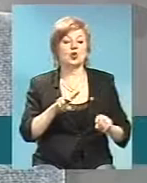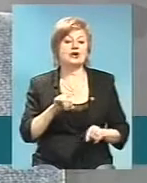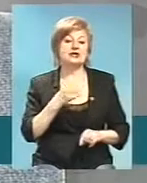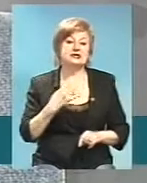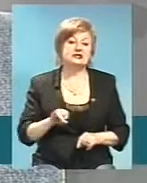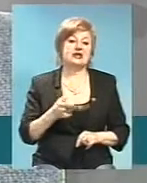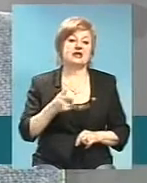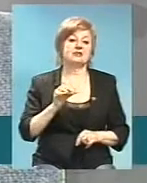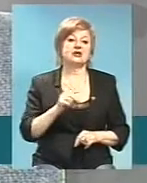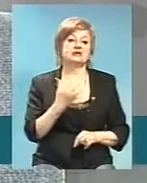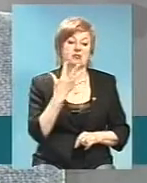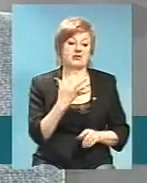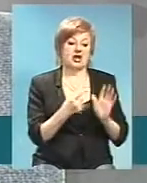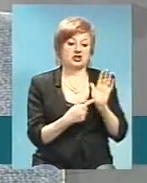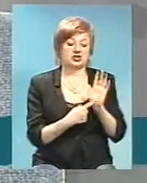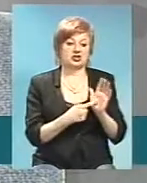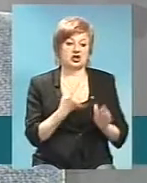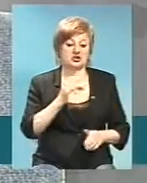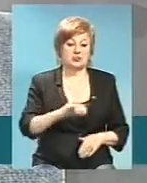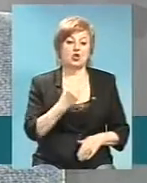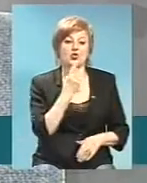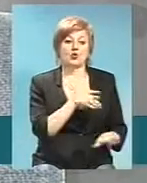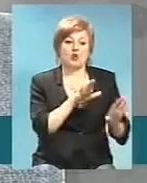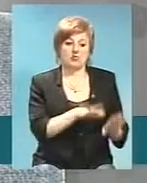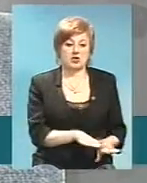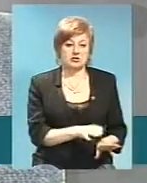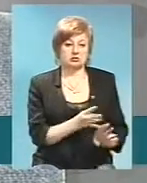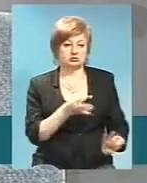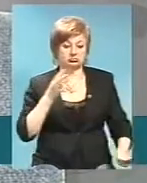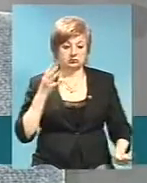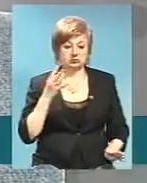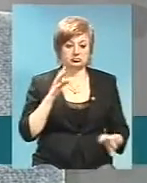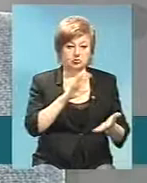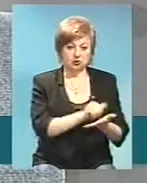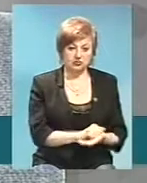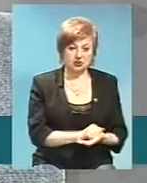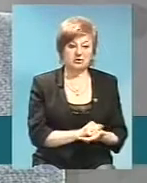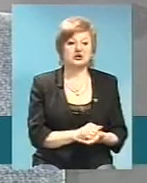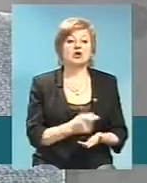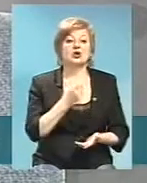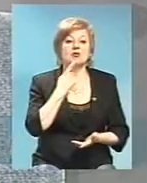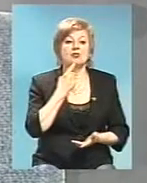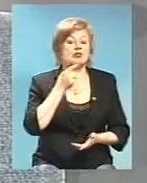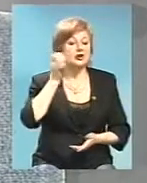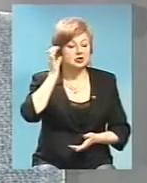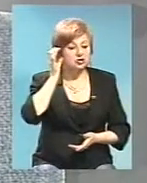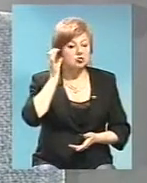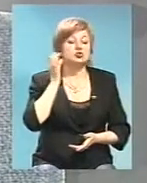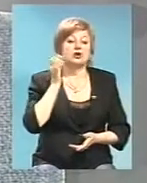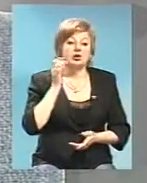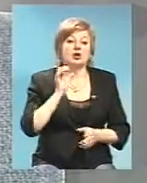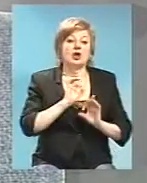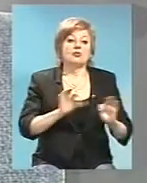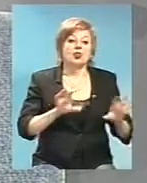по 5-6 дітей на одне місце було. І от давайте послухаємо коментар радниці міністра освіти та науки